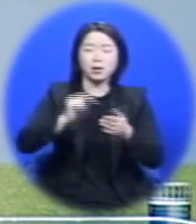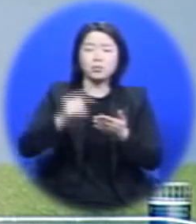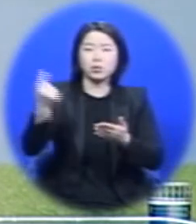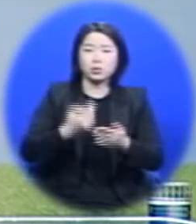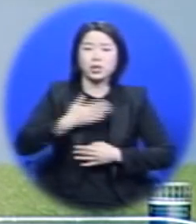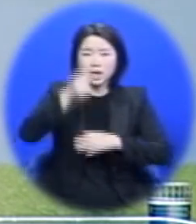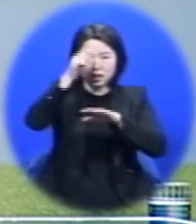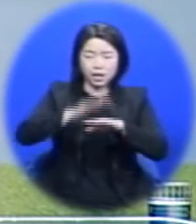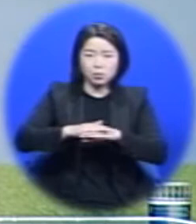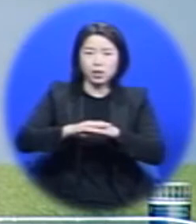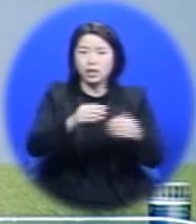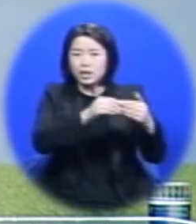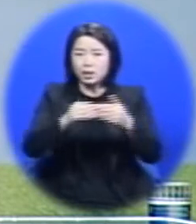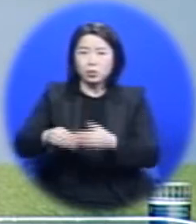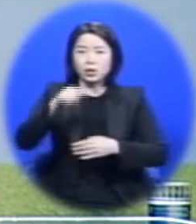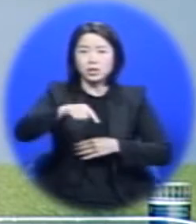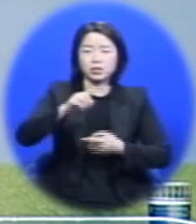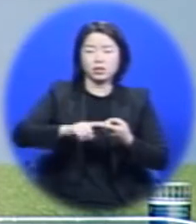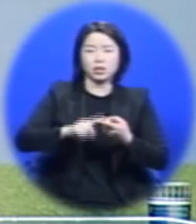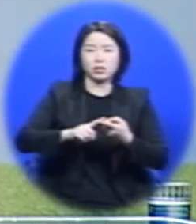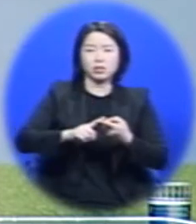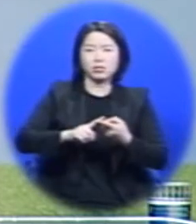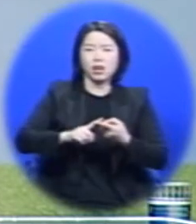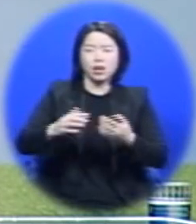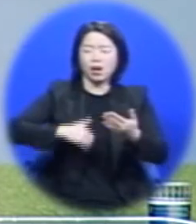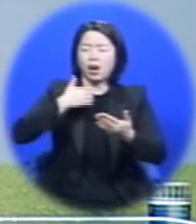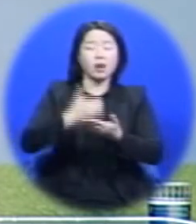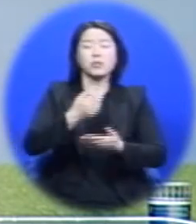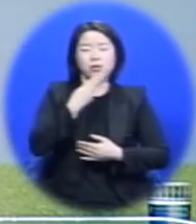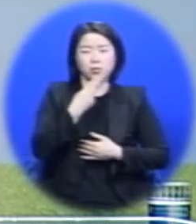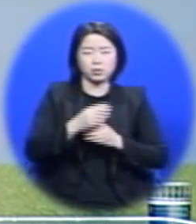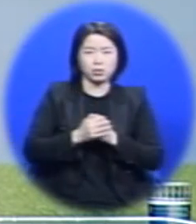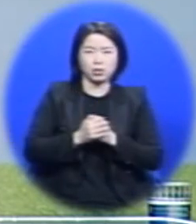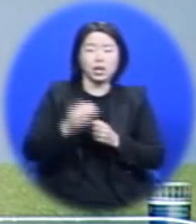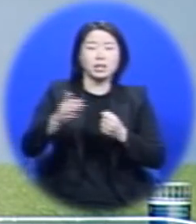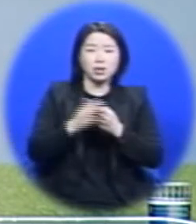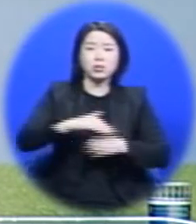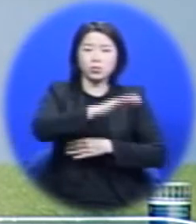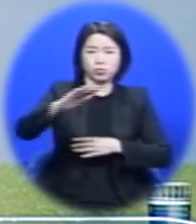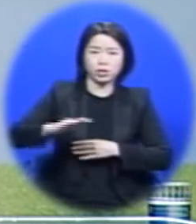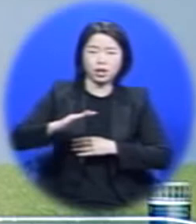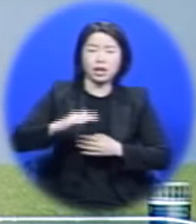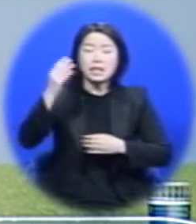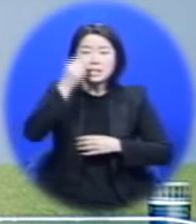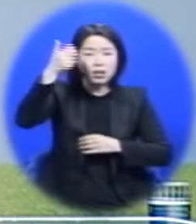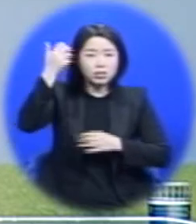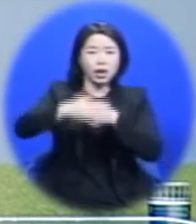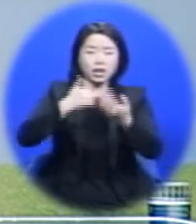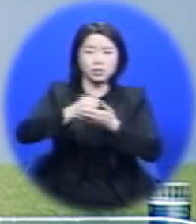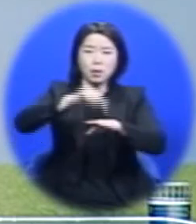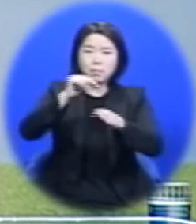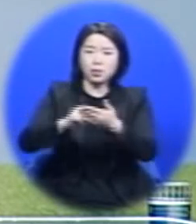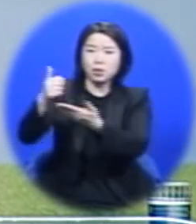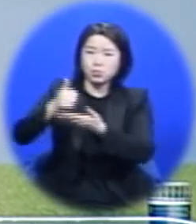이렇게 예배하는 자리까지 인도하시는 이것에 대해서는 별로 감격이 없다니까. 그래서 우리가 성령 하나님을 마음에